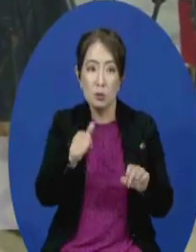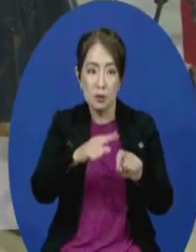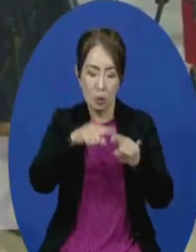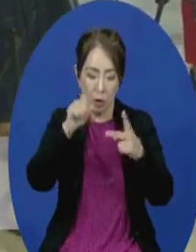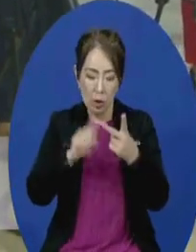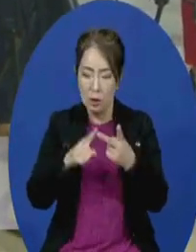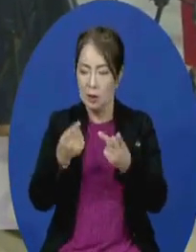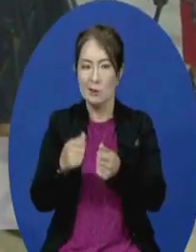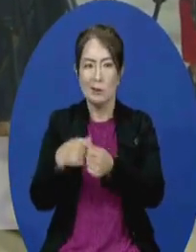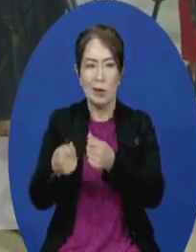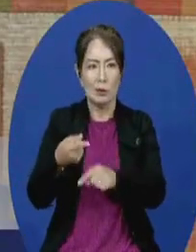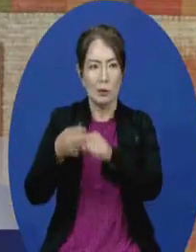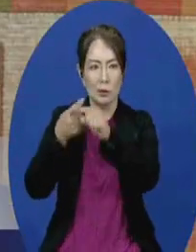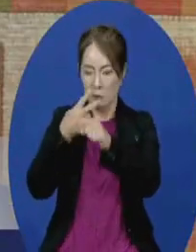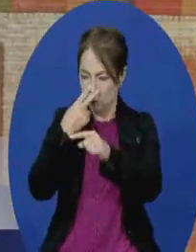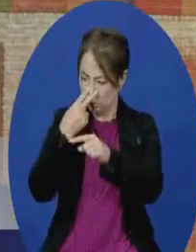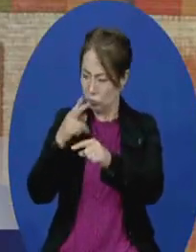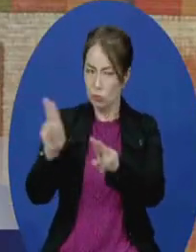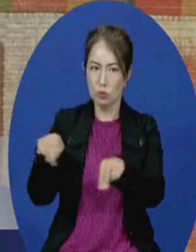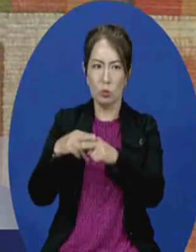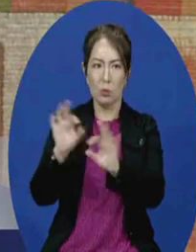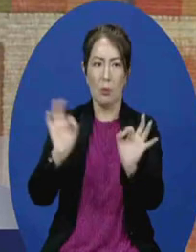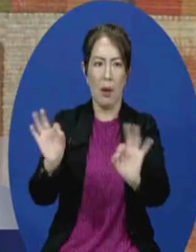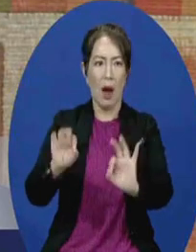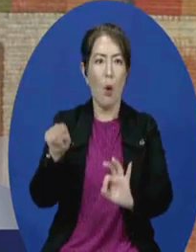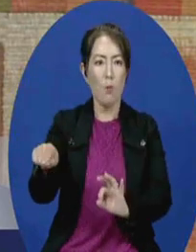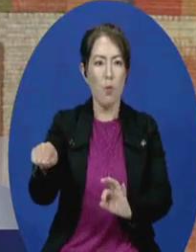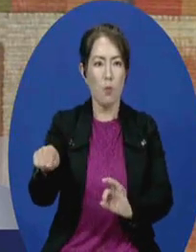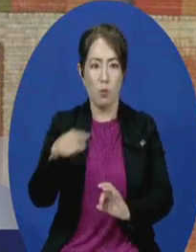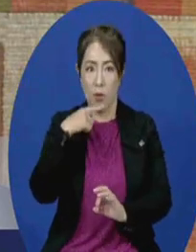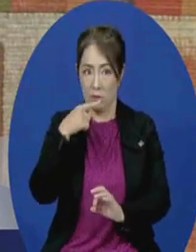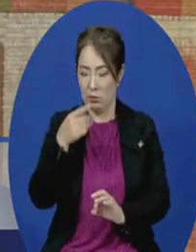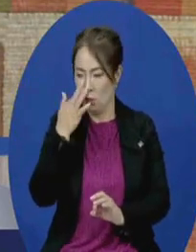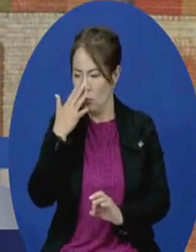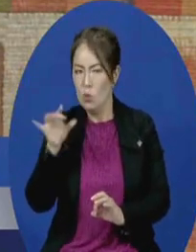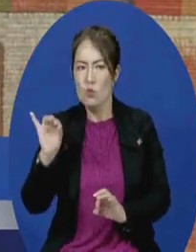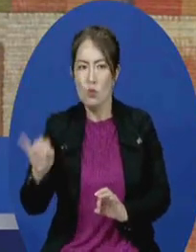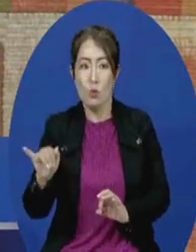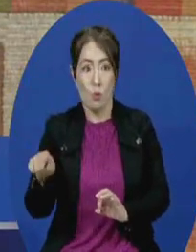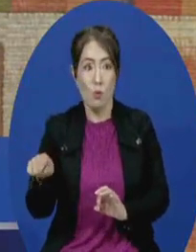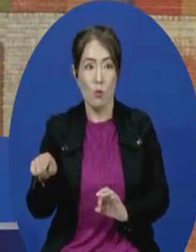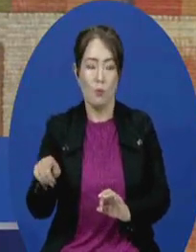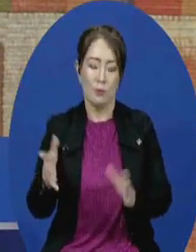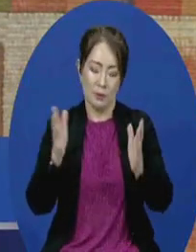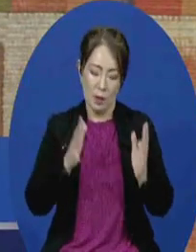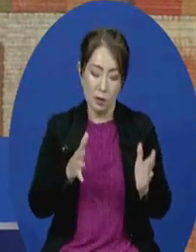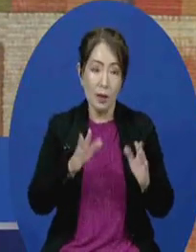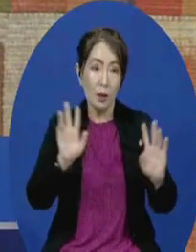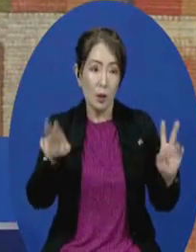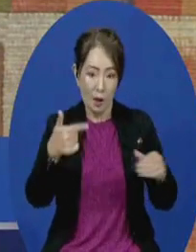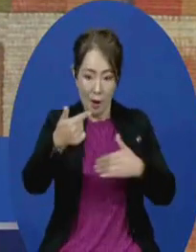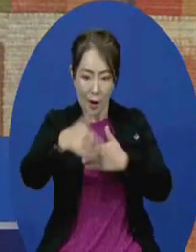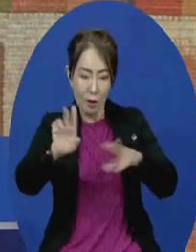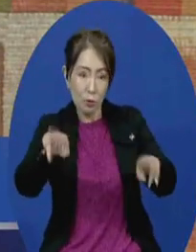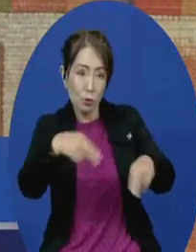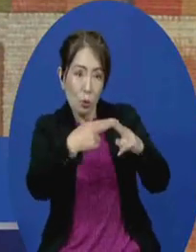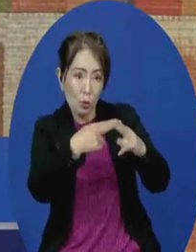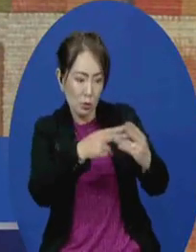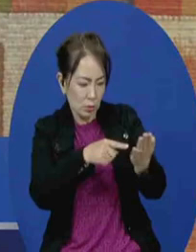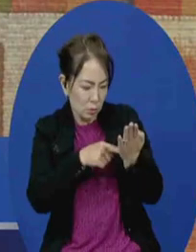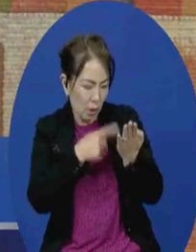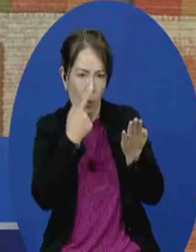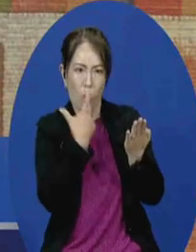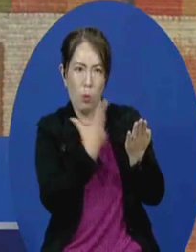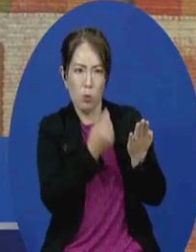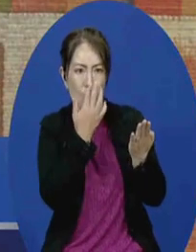дүгнэлт гаргажээ. Энэ хөндлөнгийн дүгнэлтийн хэр зэрэг одоо бодтой юм бэ гэдэг тал дээр бид нар бас дахин одоо дүгнэлт гаргуулсан байж байгаа.